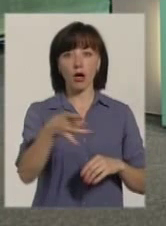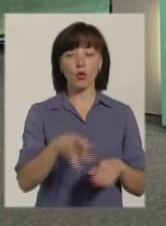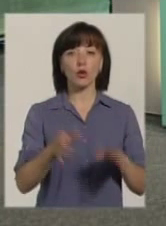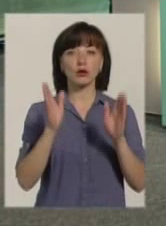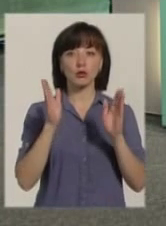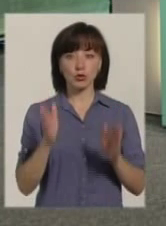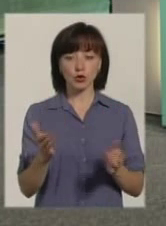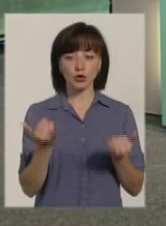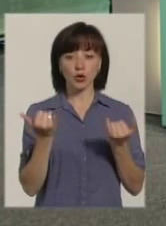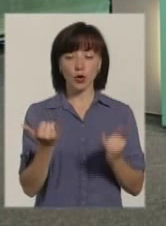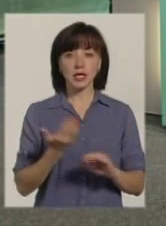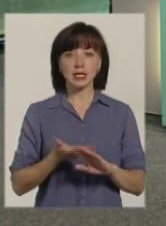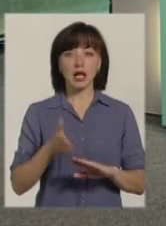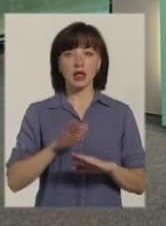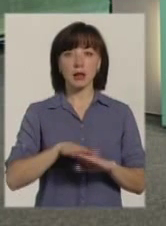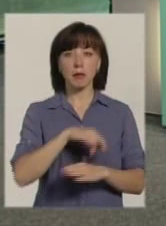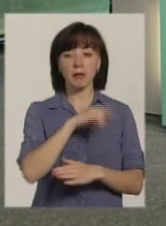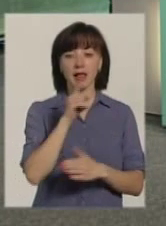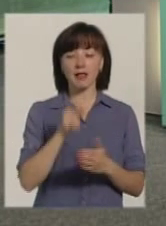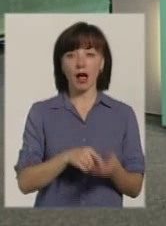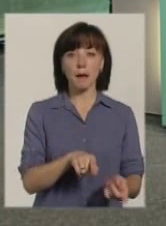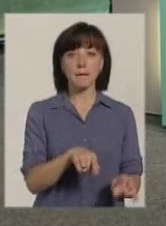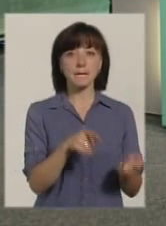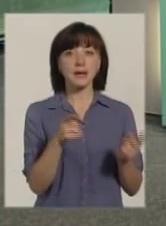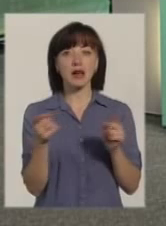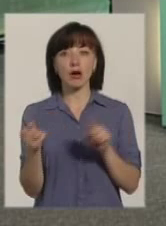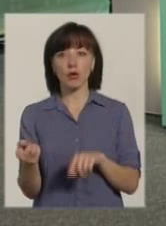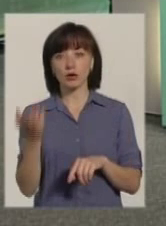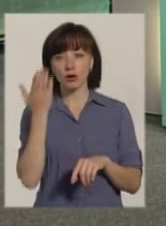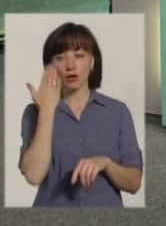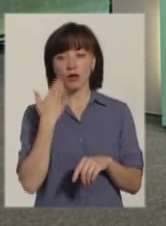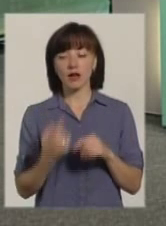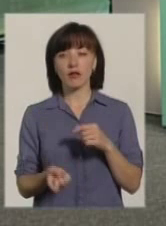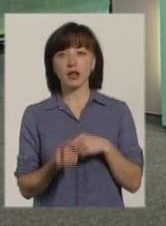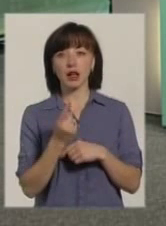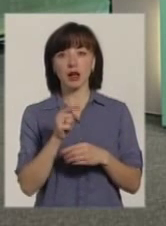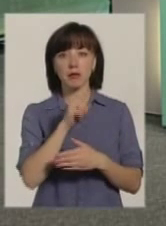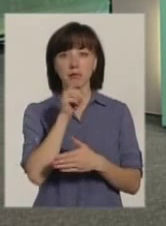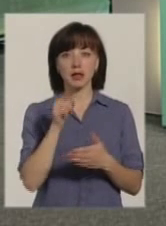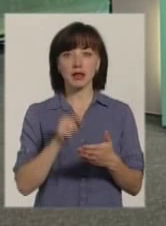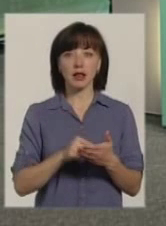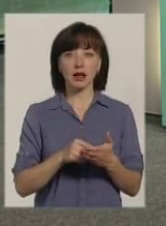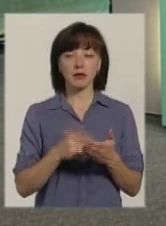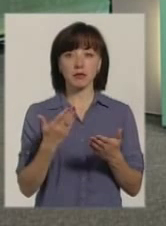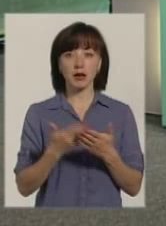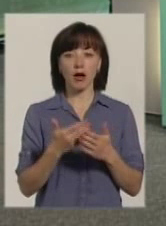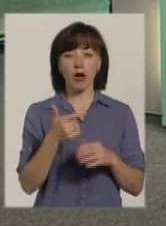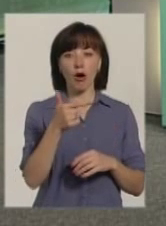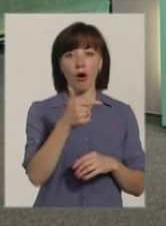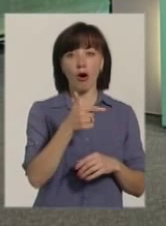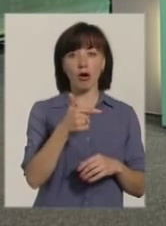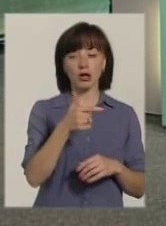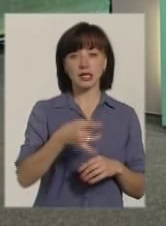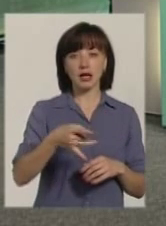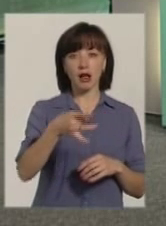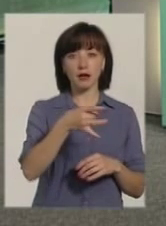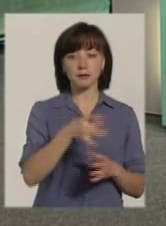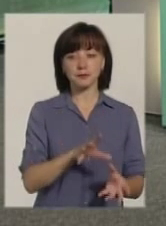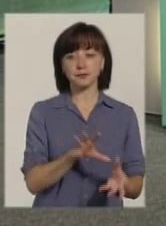є складним питання переходу, коли виникає питання, там, наприклад, Грицьків, який з Городоцького району хоче перейти